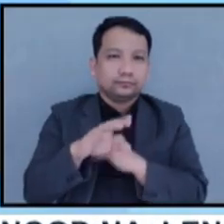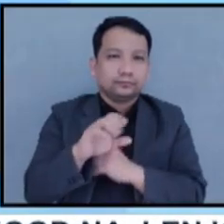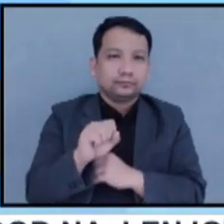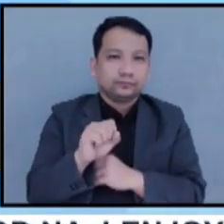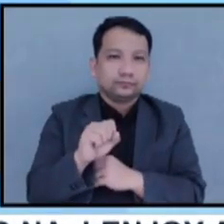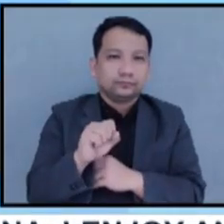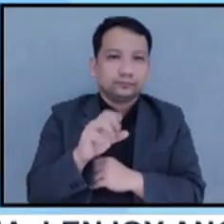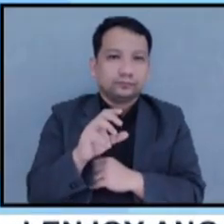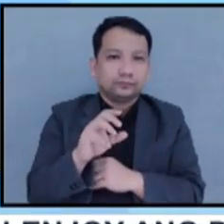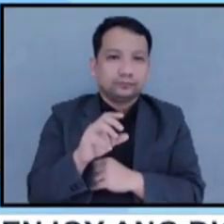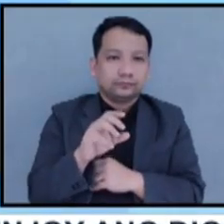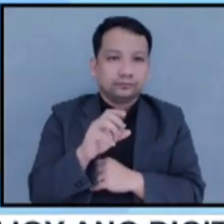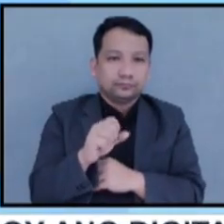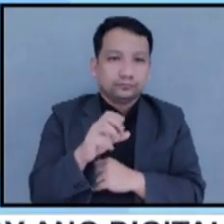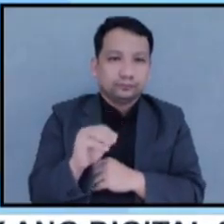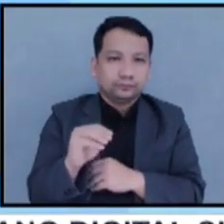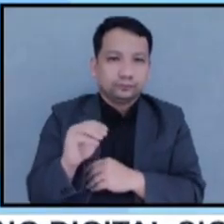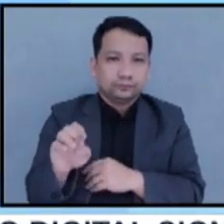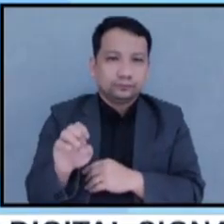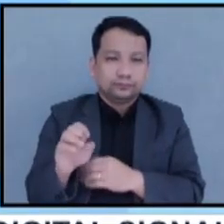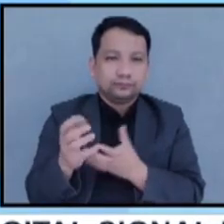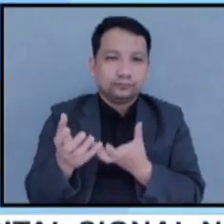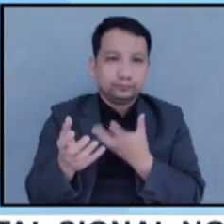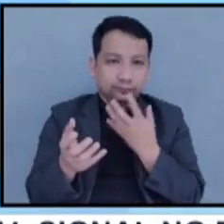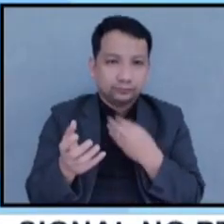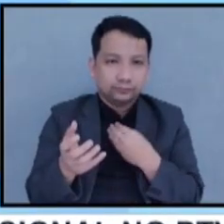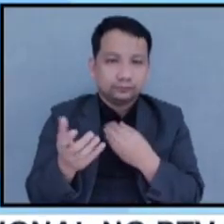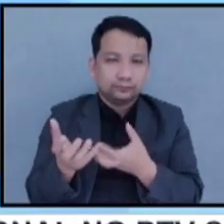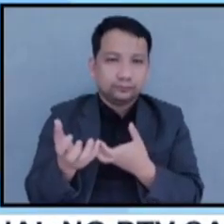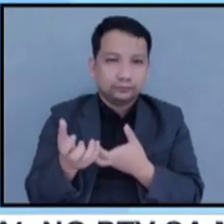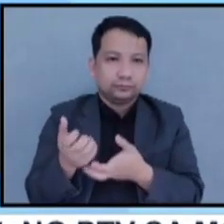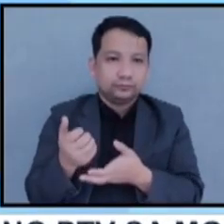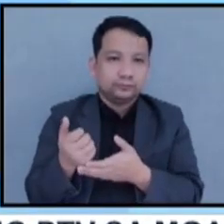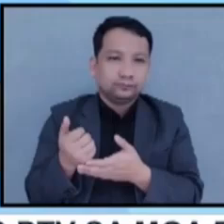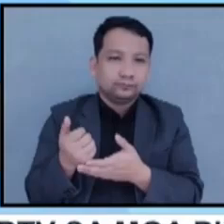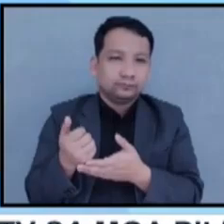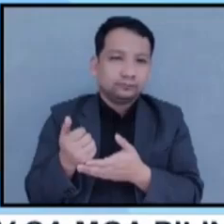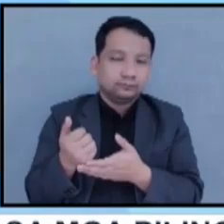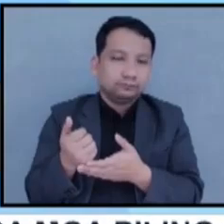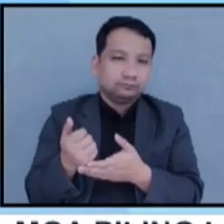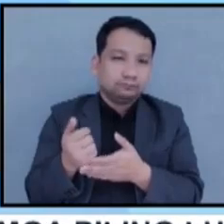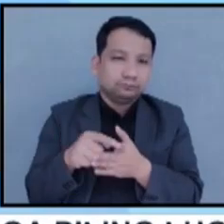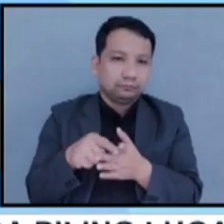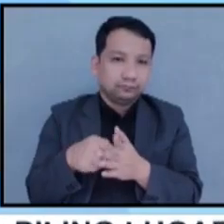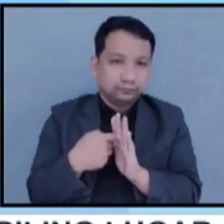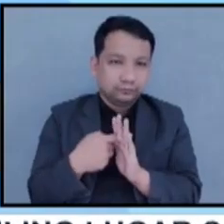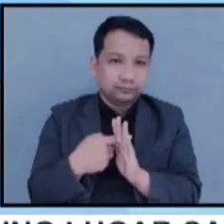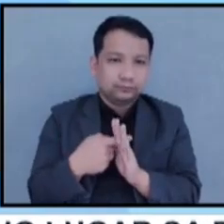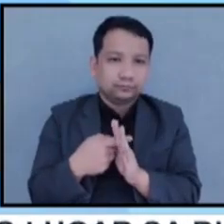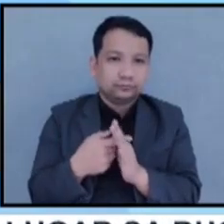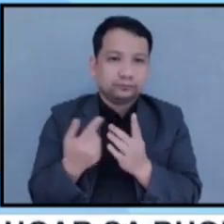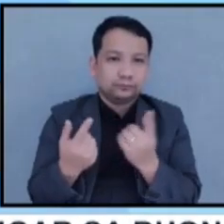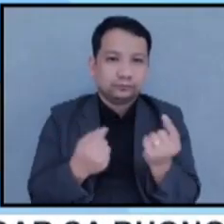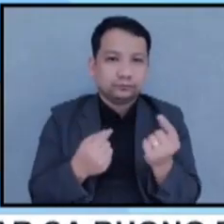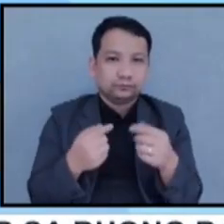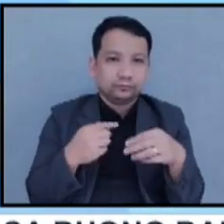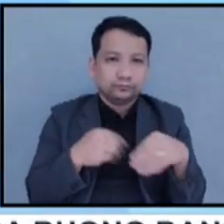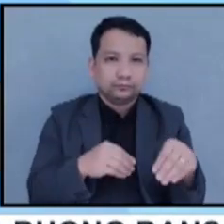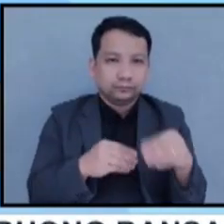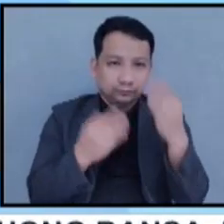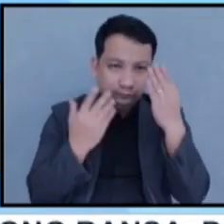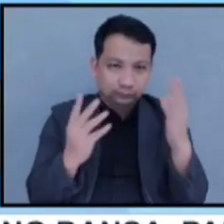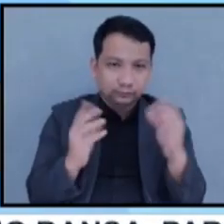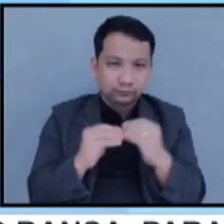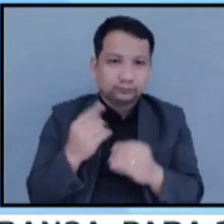lalo na po yung nagsisimula at gusto magsimula. So, ang likha ng Central Luzon ay isang platform, marketing